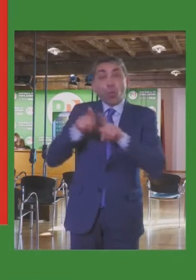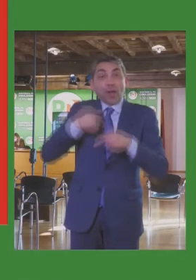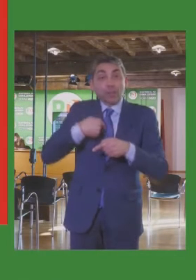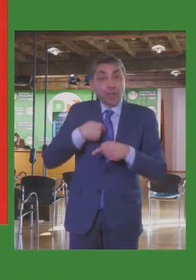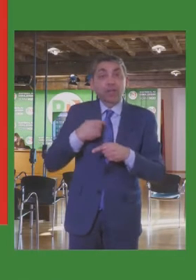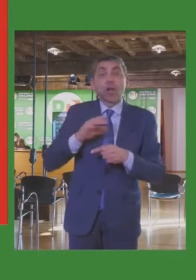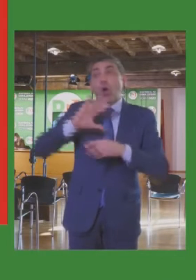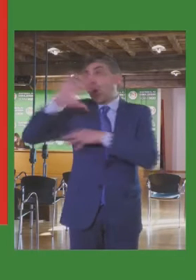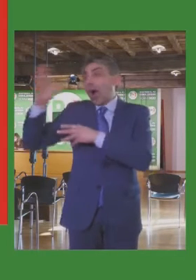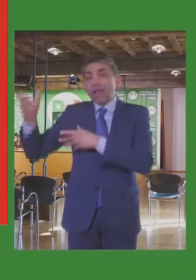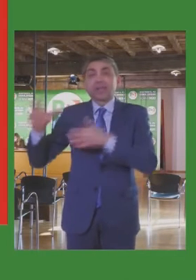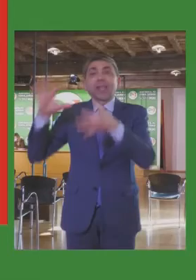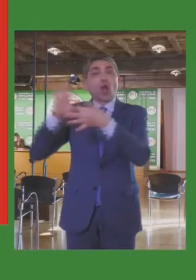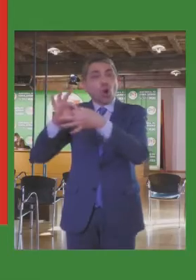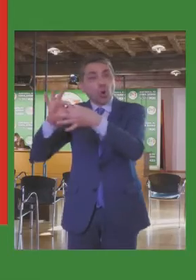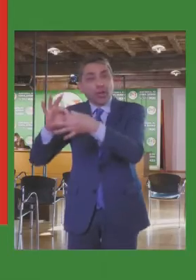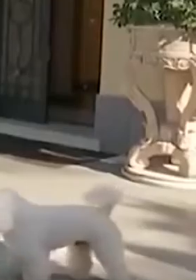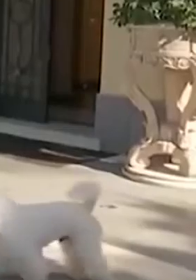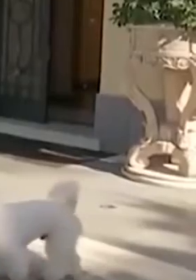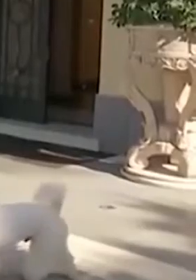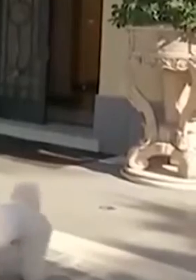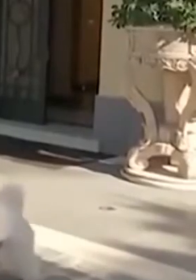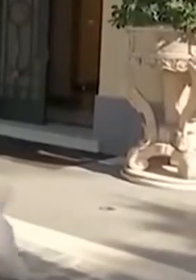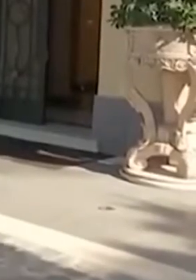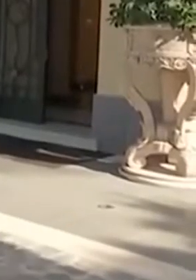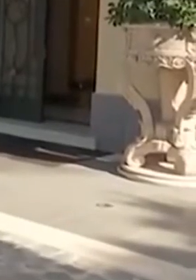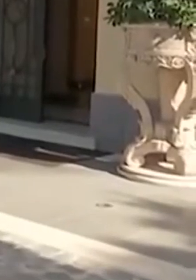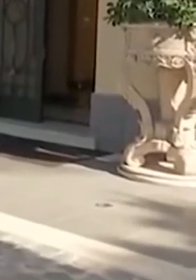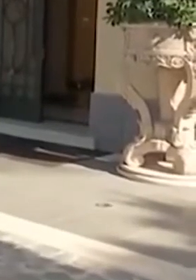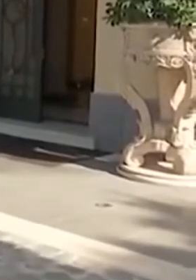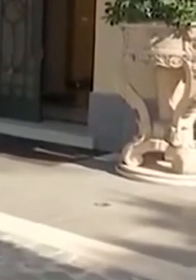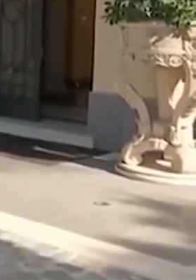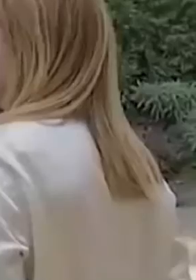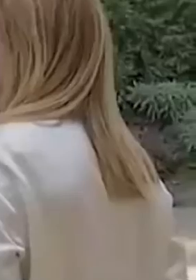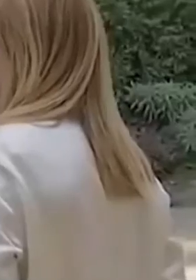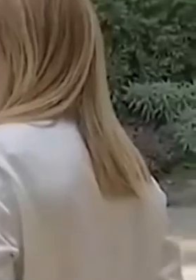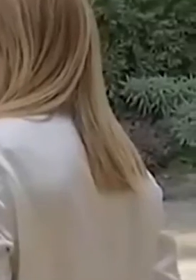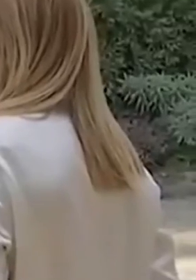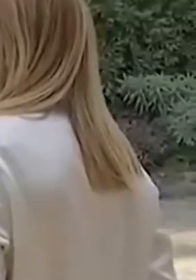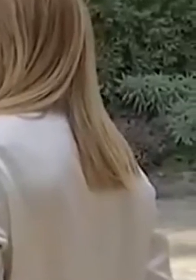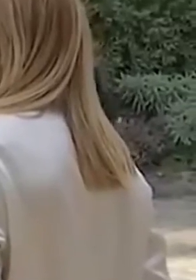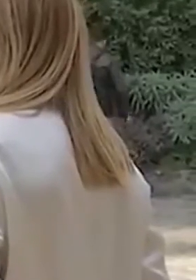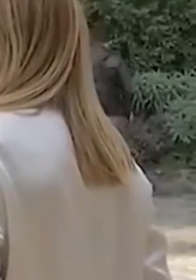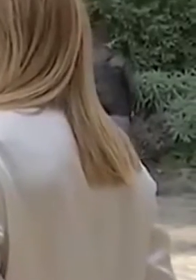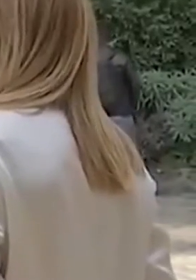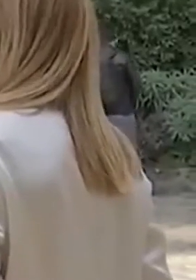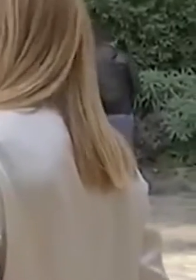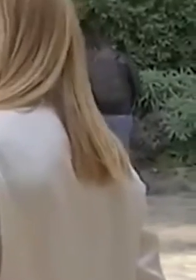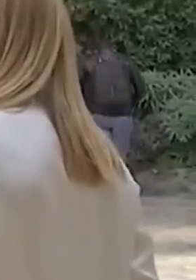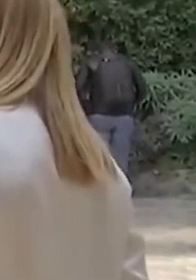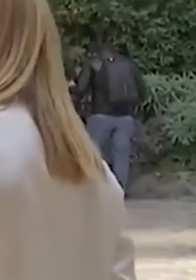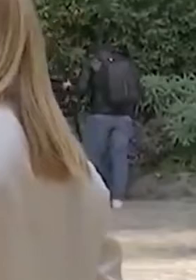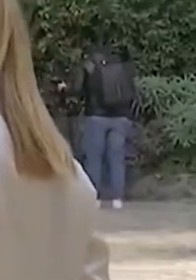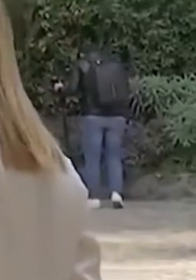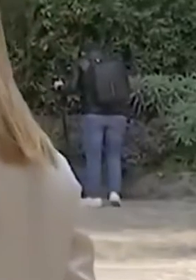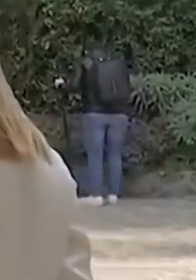gruppi parlamentari DEM, rivolge un appello a tutte le forze politiche, soprattutto dopo la decisione del centrodestra di chiedere a Silvio